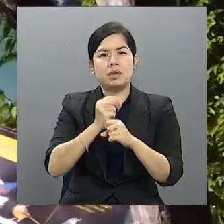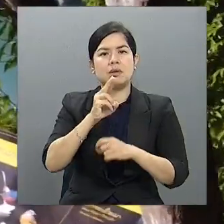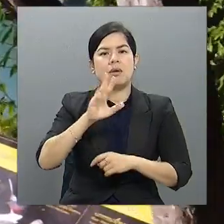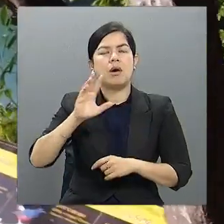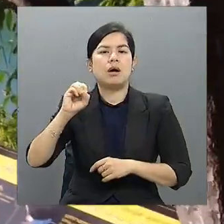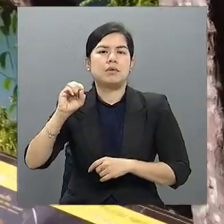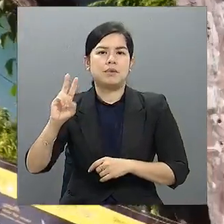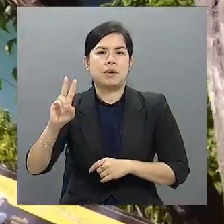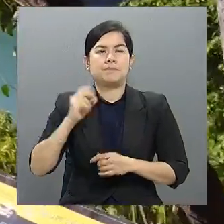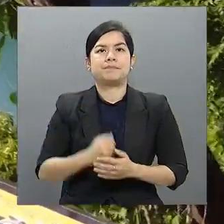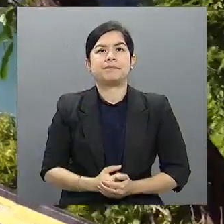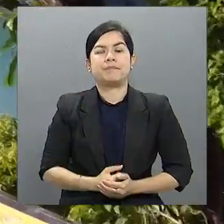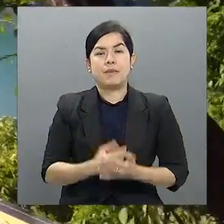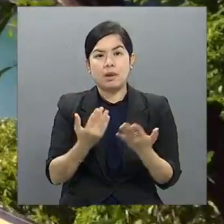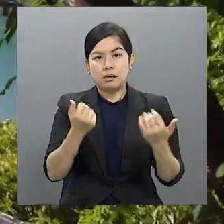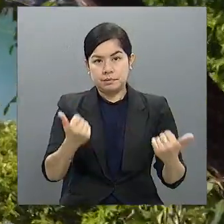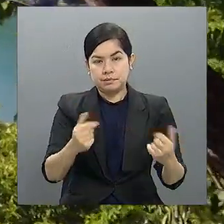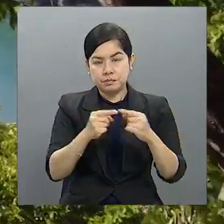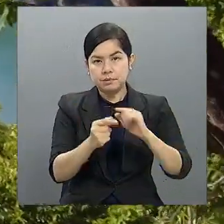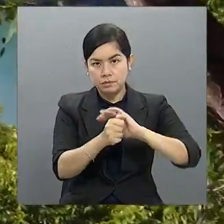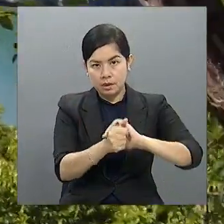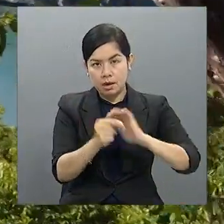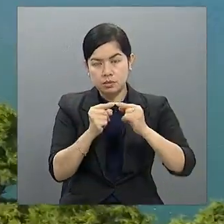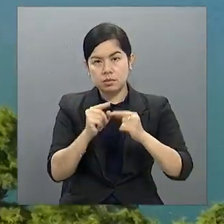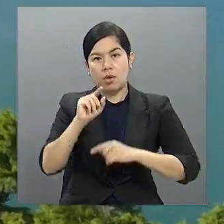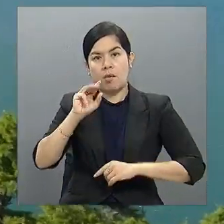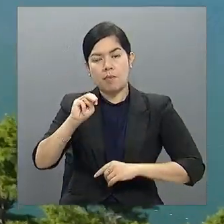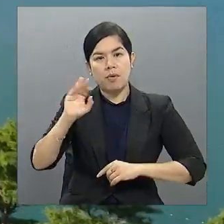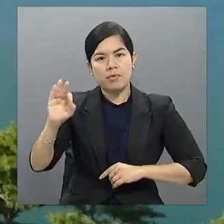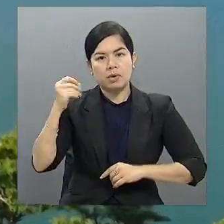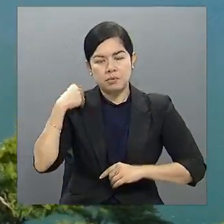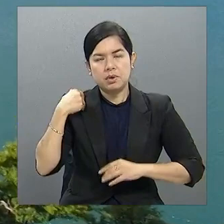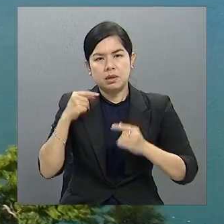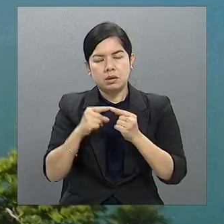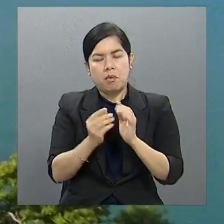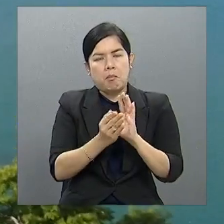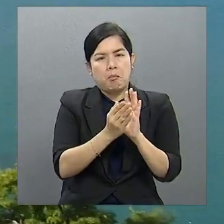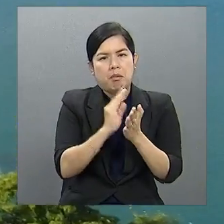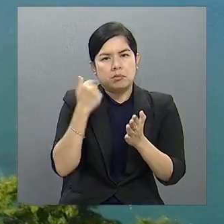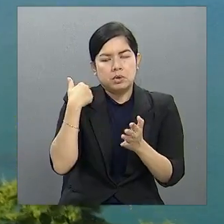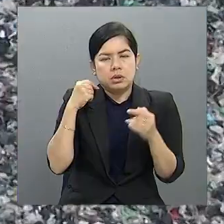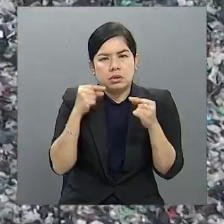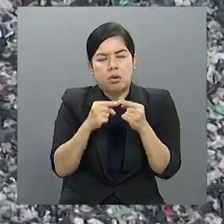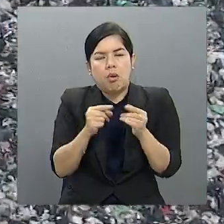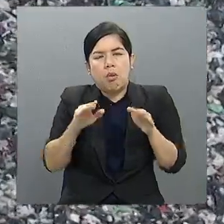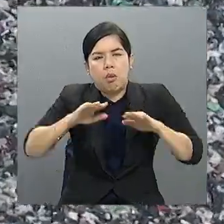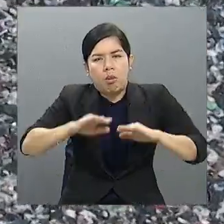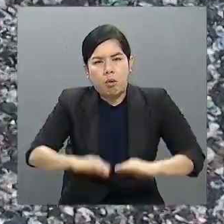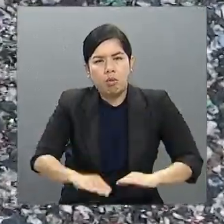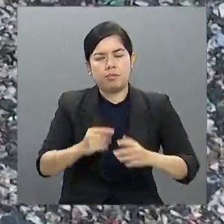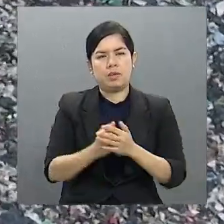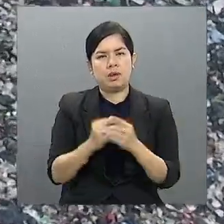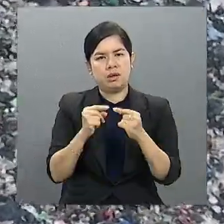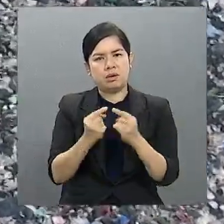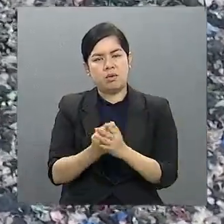ด้วยอัตราการรอดชีวิตของเต่ามะเฟืองที่มีน้อยอยู่แล้วนะคะอันตรายที่ทำให้เต่ามะเฟืองมีแนวโน้มสูญพันธุ์คือขยะจำนวนม